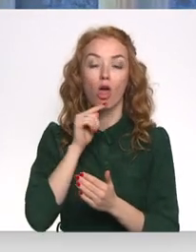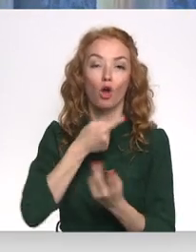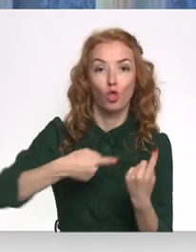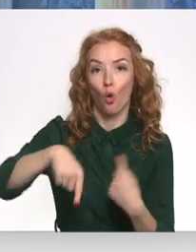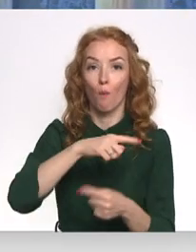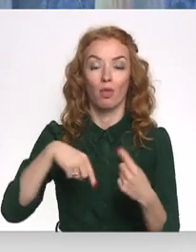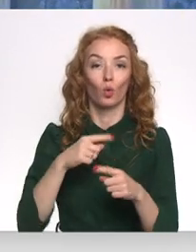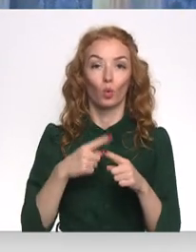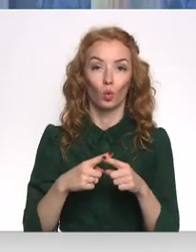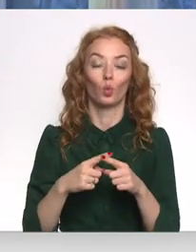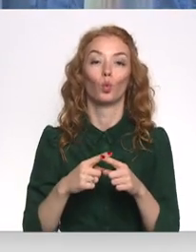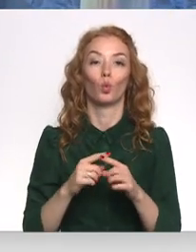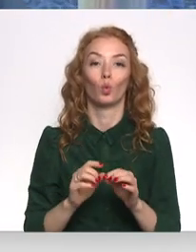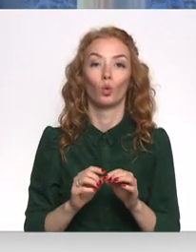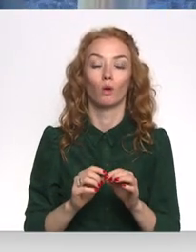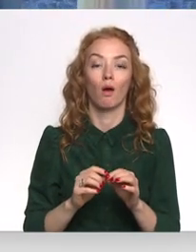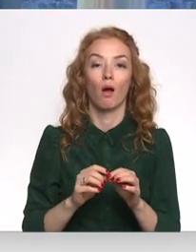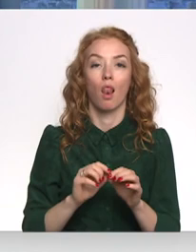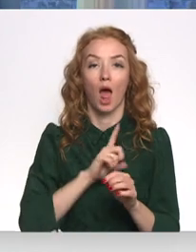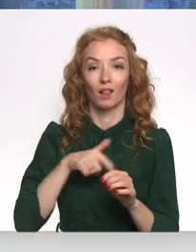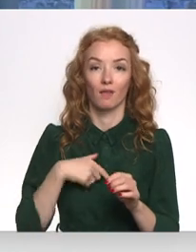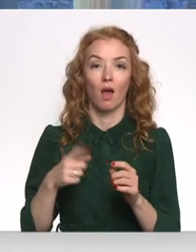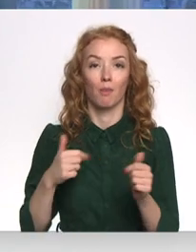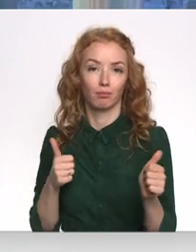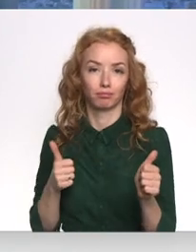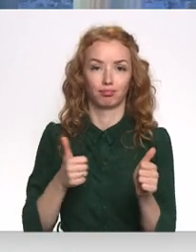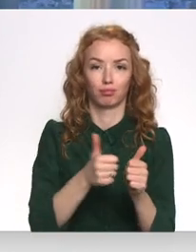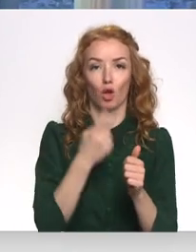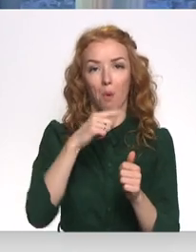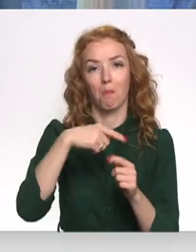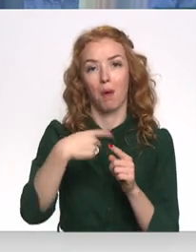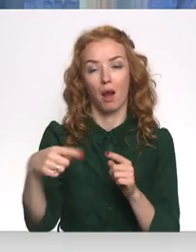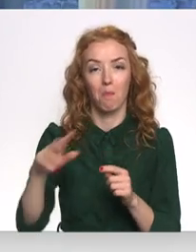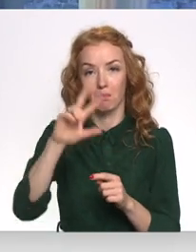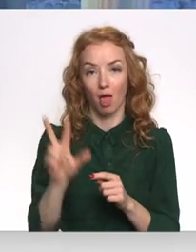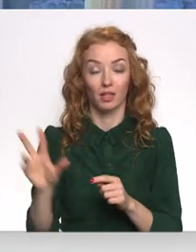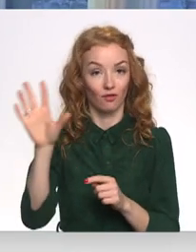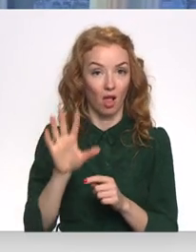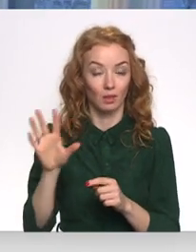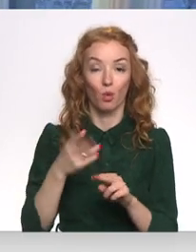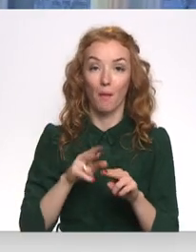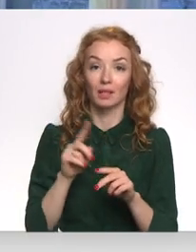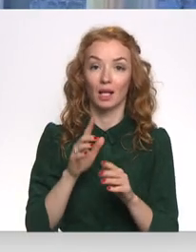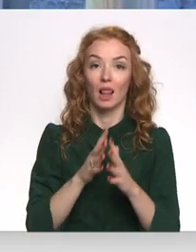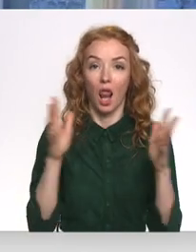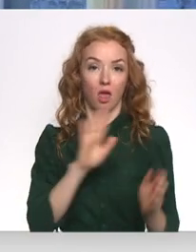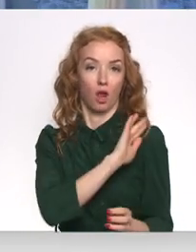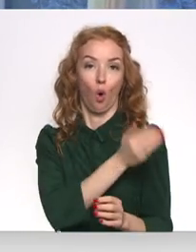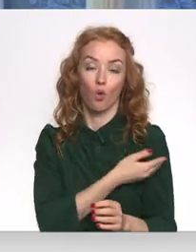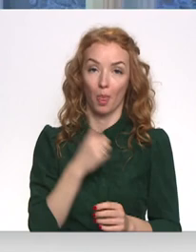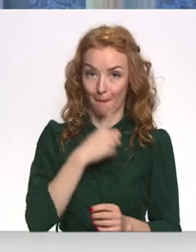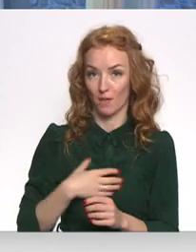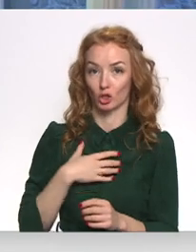iedzīt, tā teikt, Latvijas atpalīdzību no pārējām Baltijas valstīm. Šis prasa ļoti lielu jaudu parlamentā, ja tās reformas